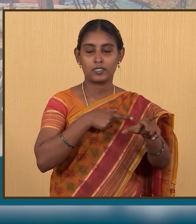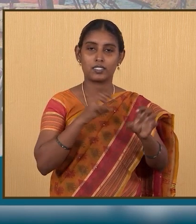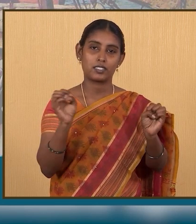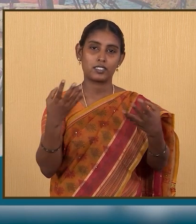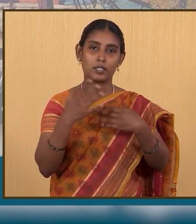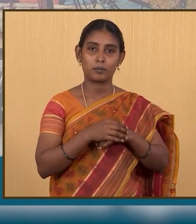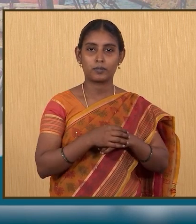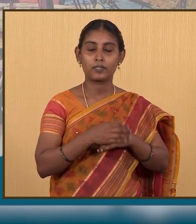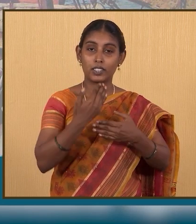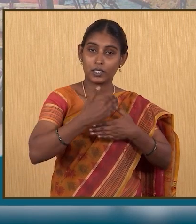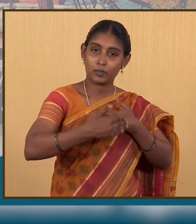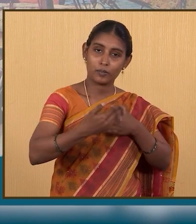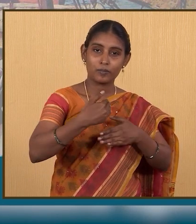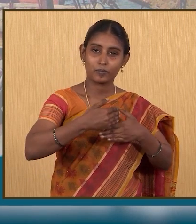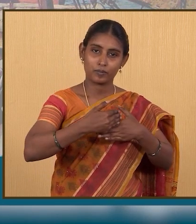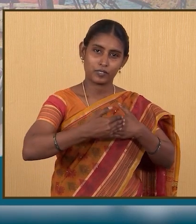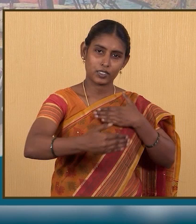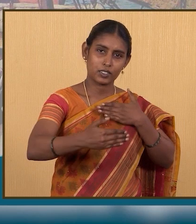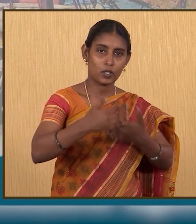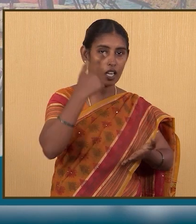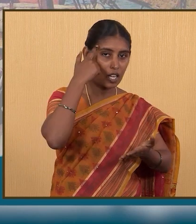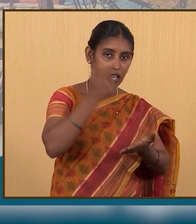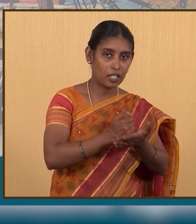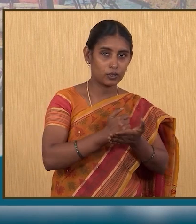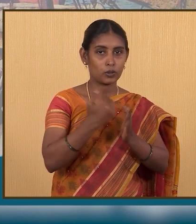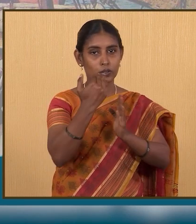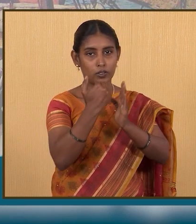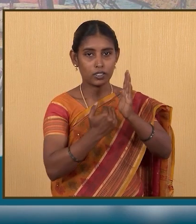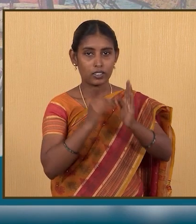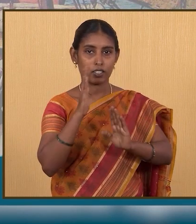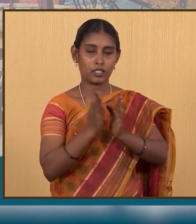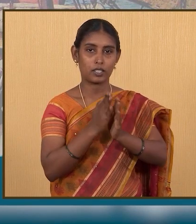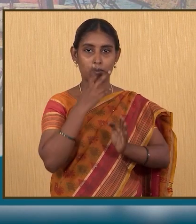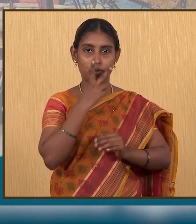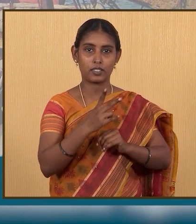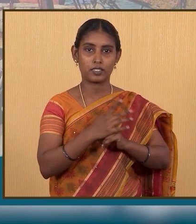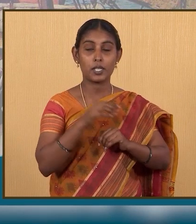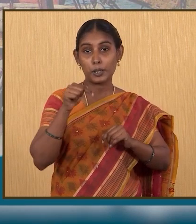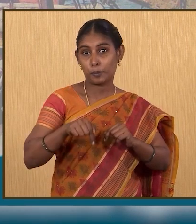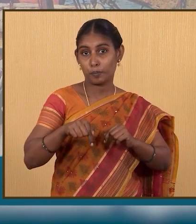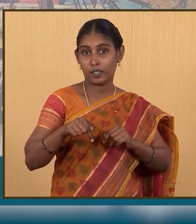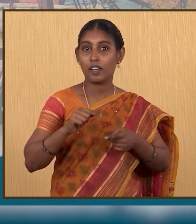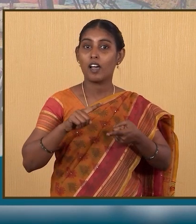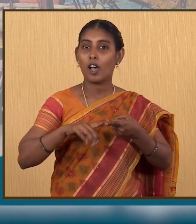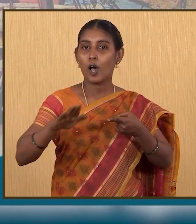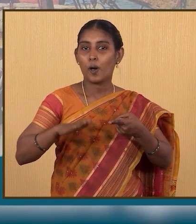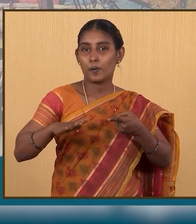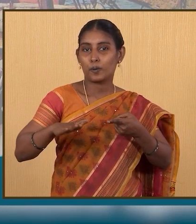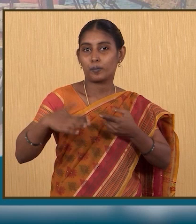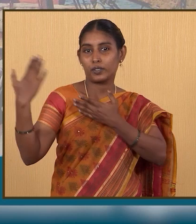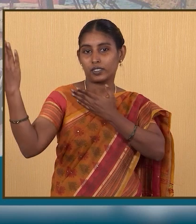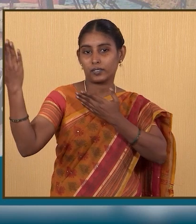1935 தொடங்கினாங்க. சரி, இதுவரைக்கும் நம்ம ஆதாரங்களும் அதனோட வகைகள் பற்றி பார்த்தோம். இப்போ